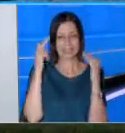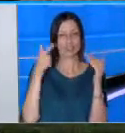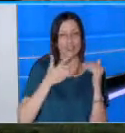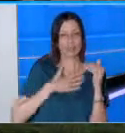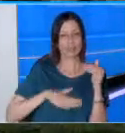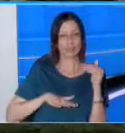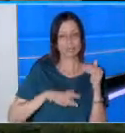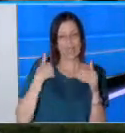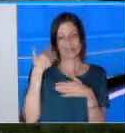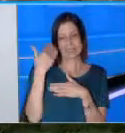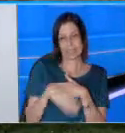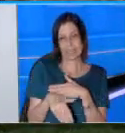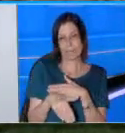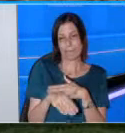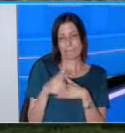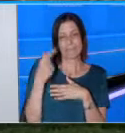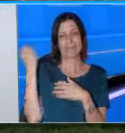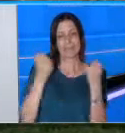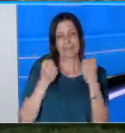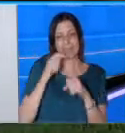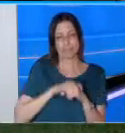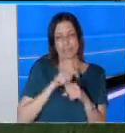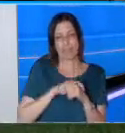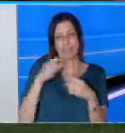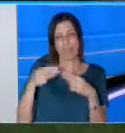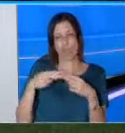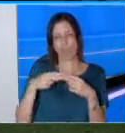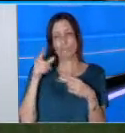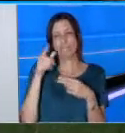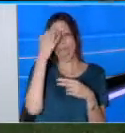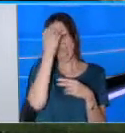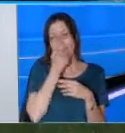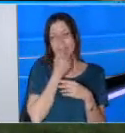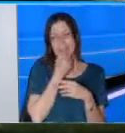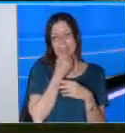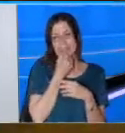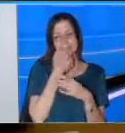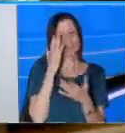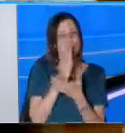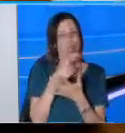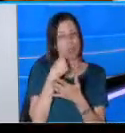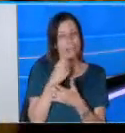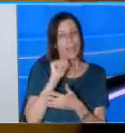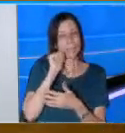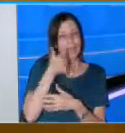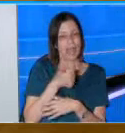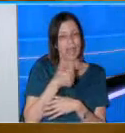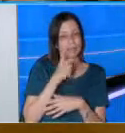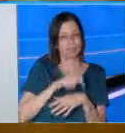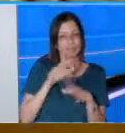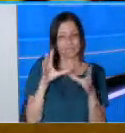מתכוונת לסיים את התקיפות בזמן הקרוב, ושחמאס, כמו שאמרנו קודם לכן, כבר אומר שמחר בתזמון עם